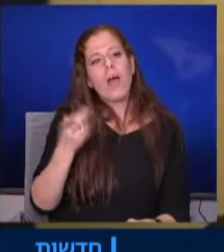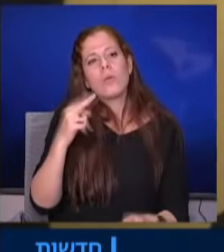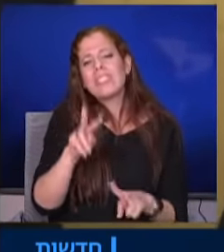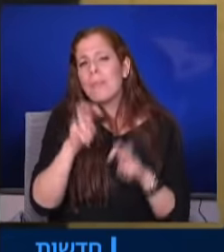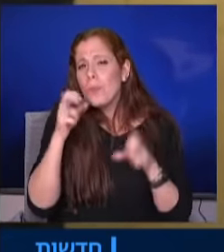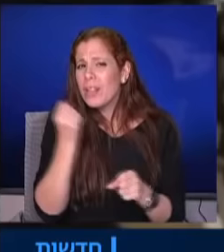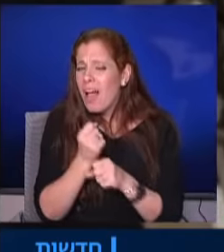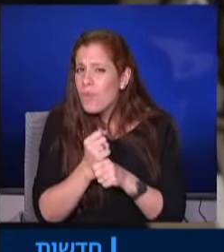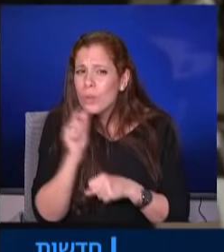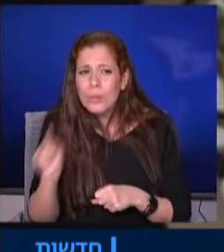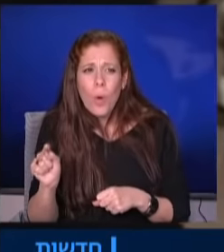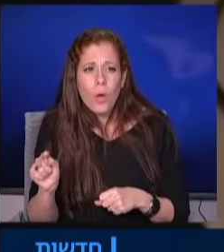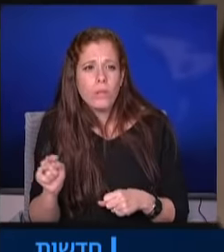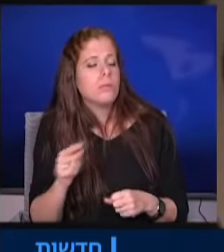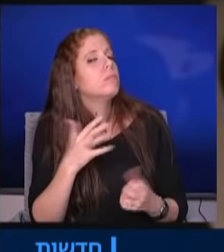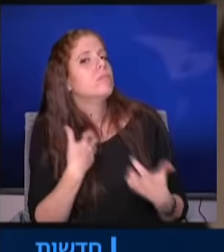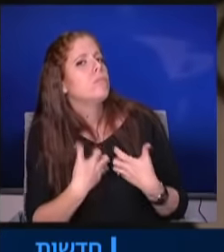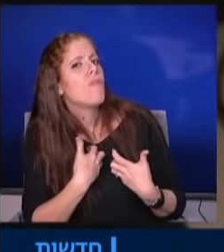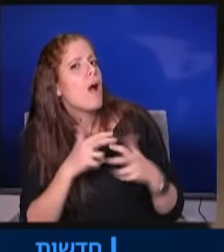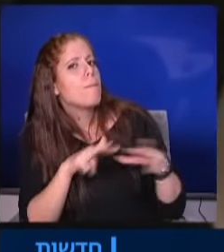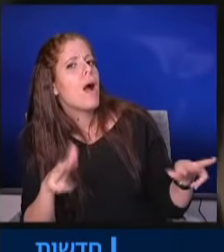איתו. מתי היית מופיע בארץ סוף סוף?